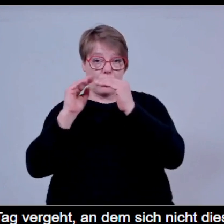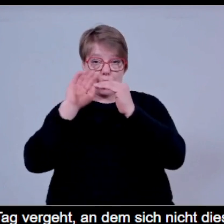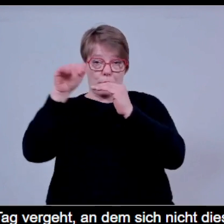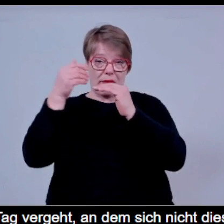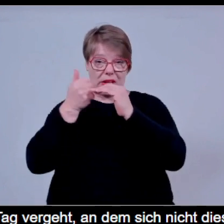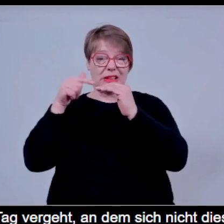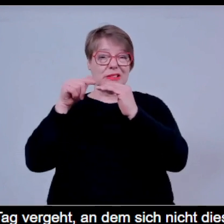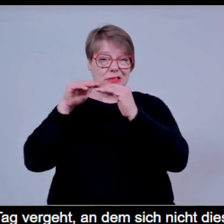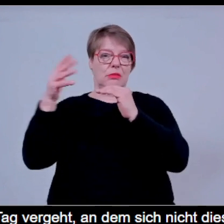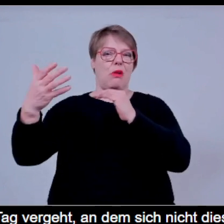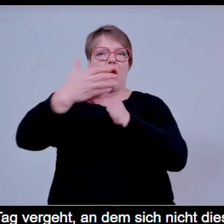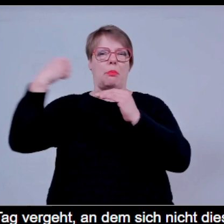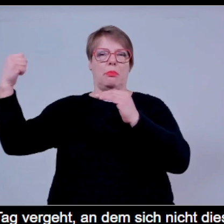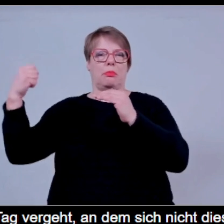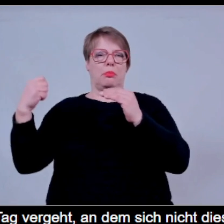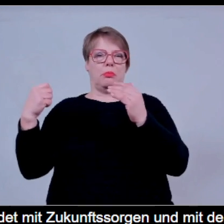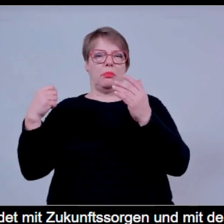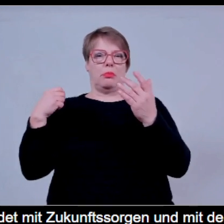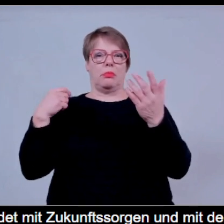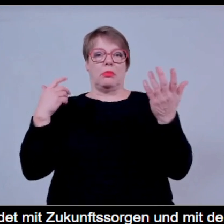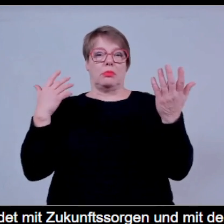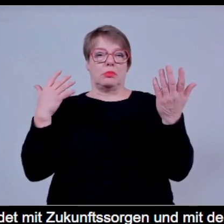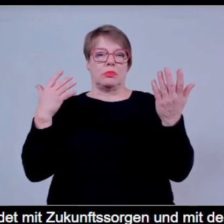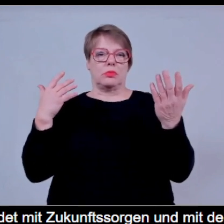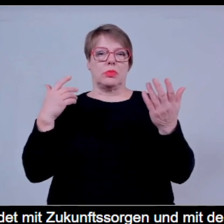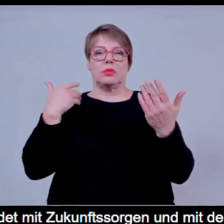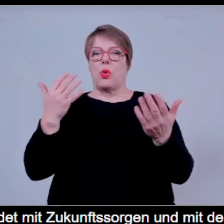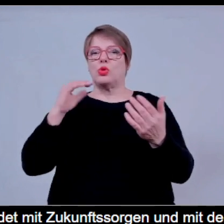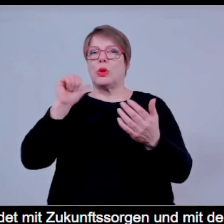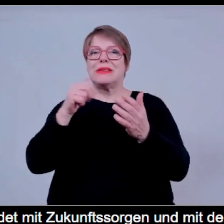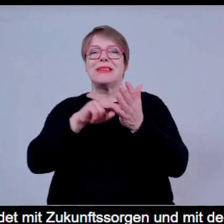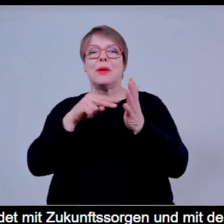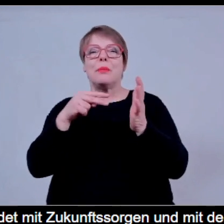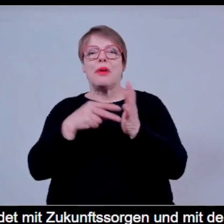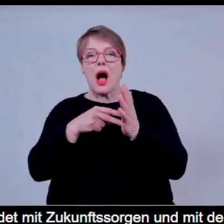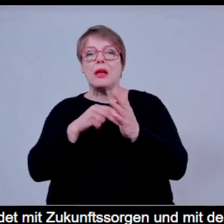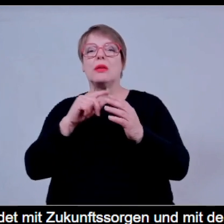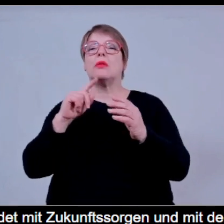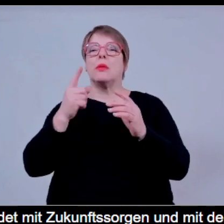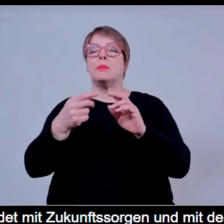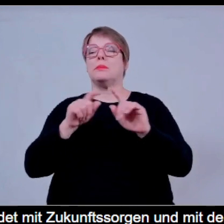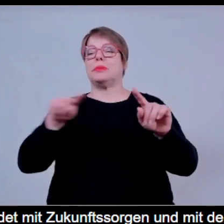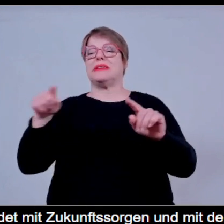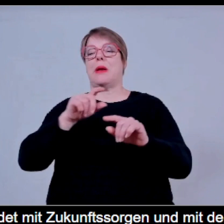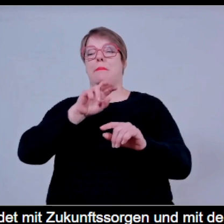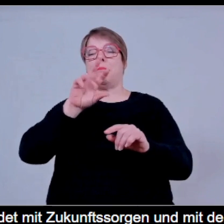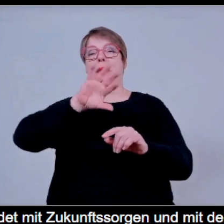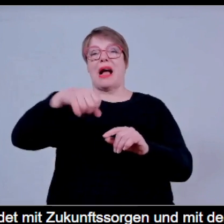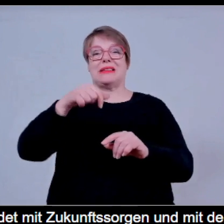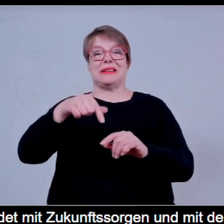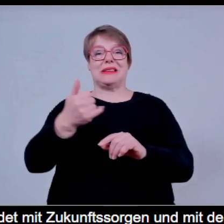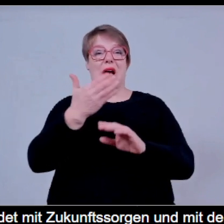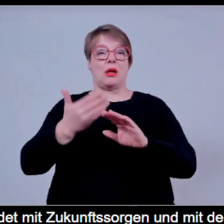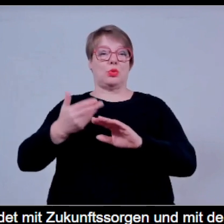was darüber geht, an den Staat quasi abzuführen, würde dazu führen, dass sie bei der Bank Geld aufnehmen müssten, um